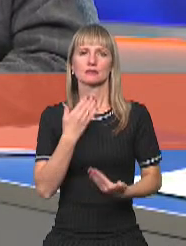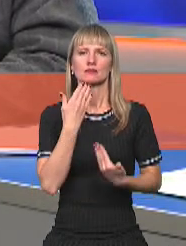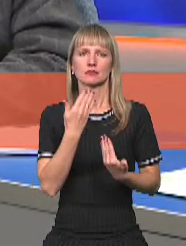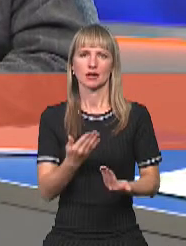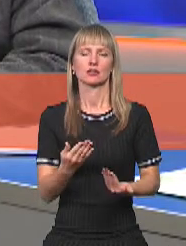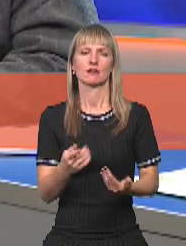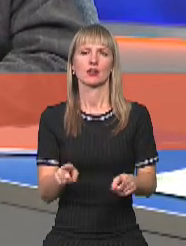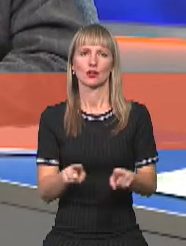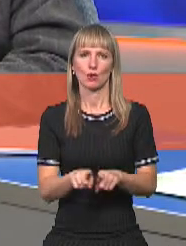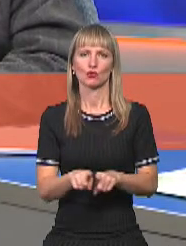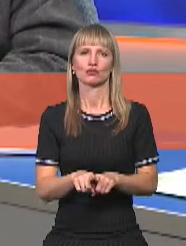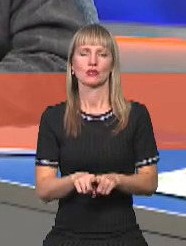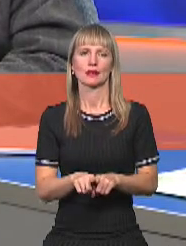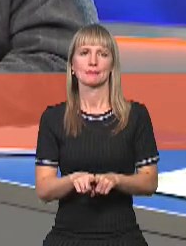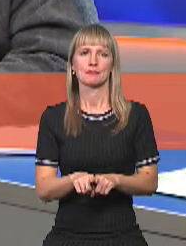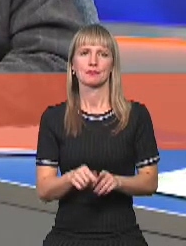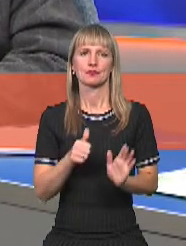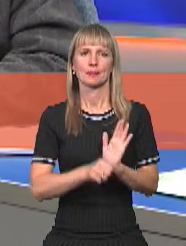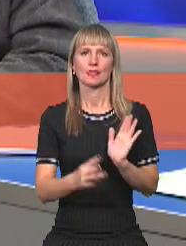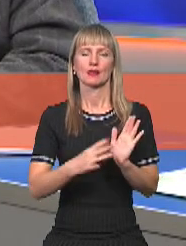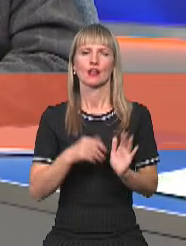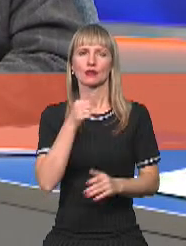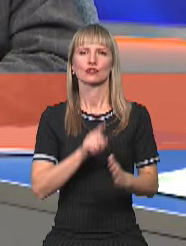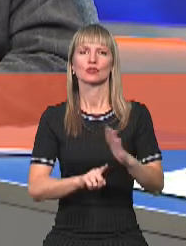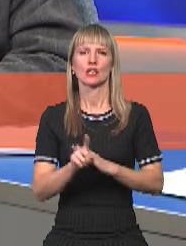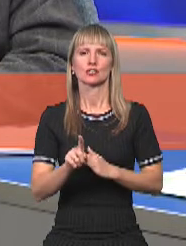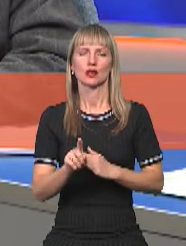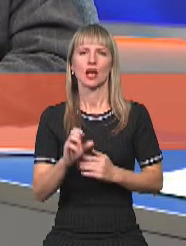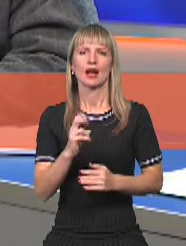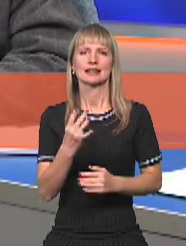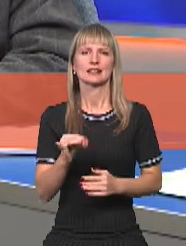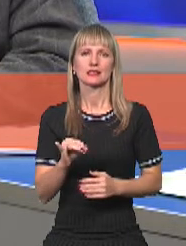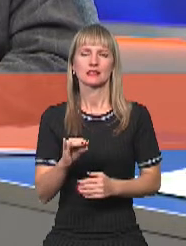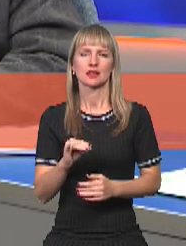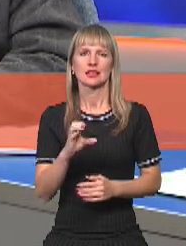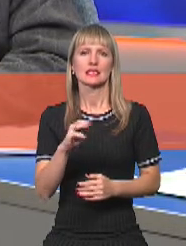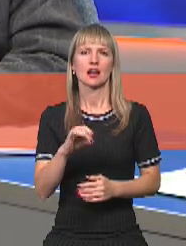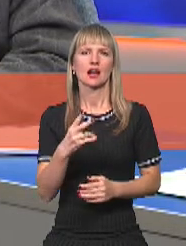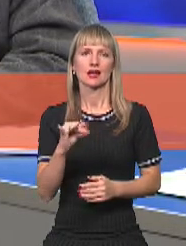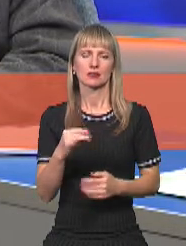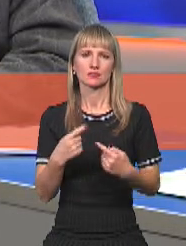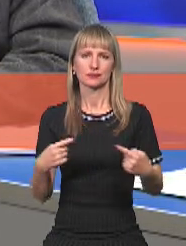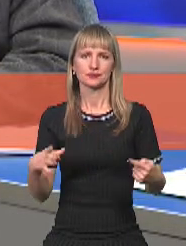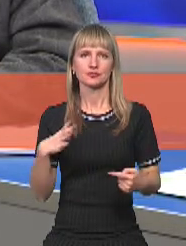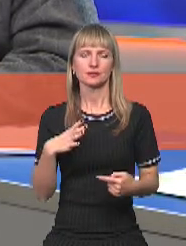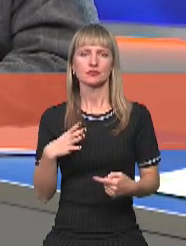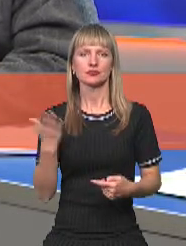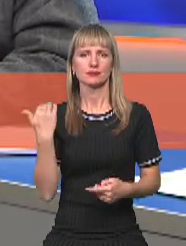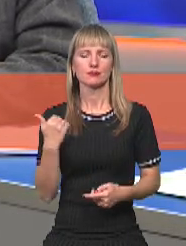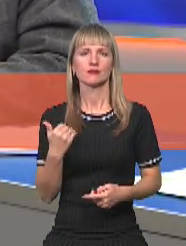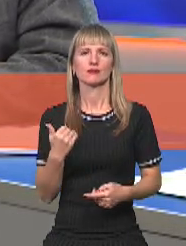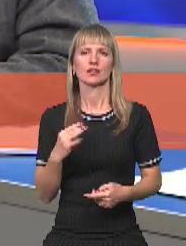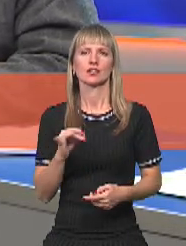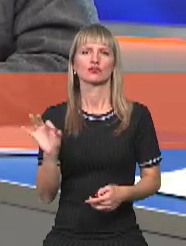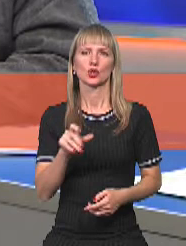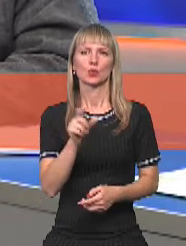тоже, по-моему, в 68 году начались акции ситуационистов, страйки и тому подобное. Uh-huh. Вот.